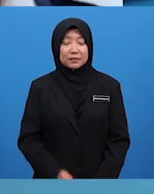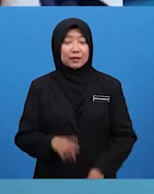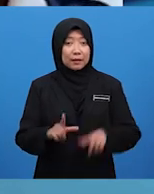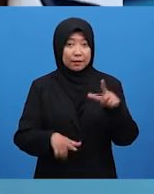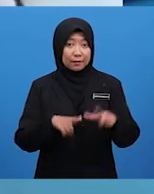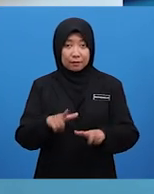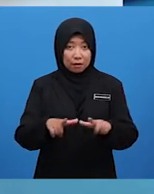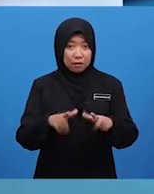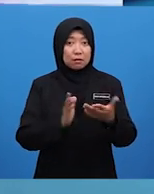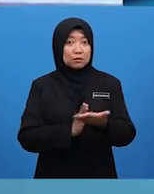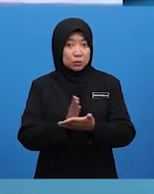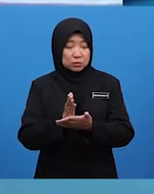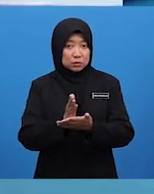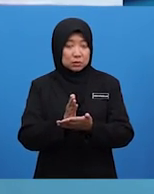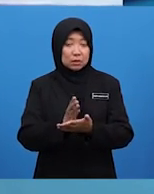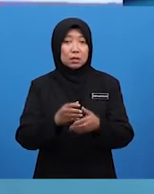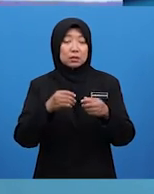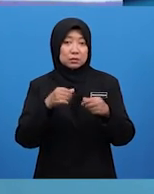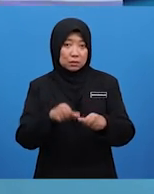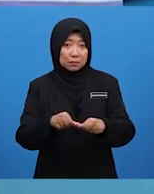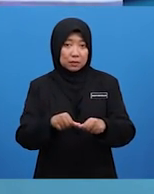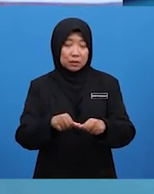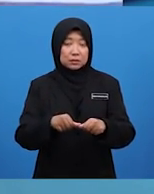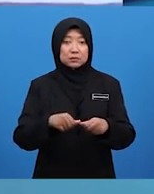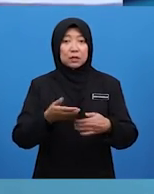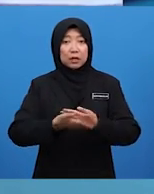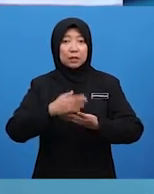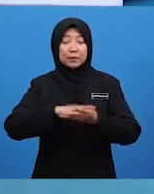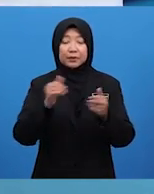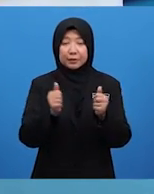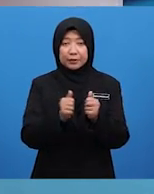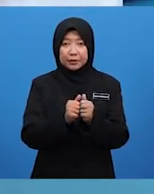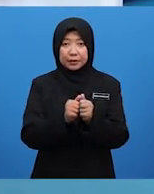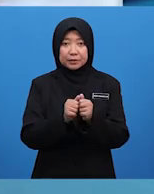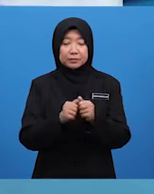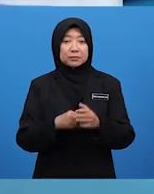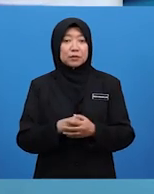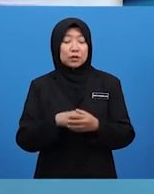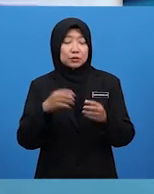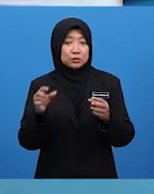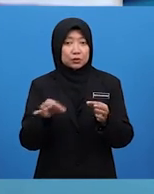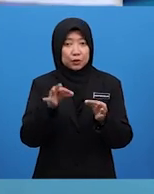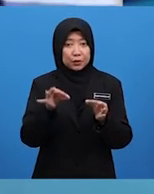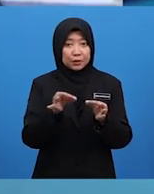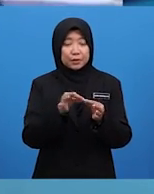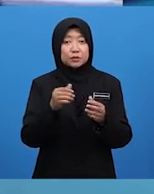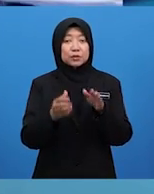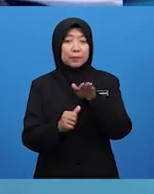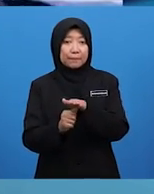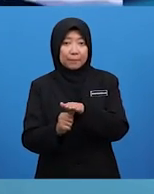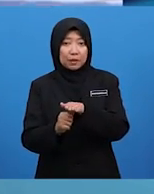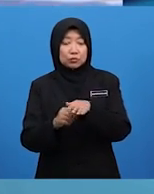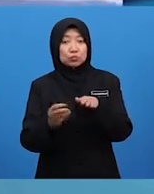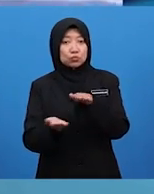Langkah seterusnya, tetapkan kelepek dengan jahit sembat, sembat susuk